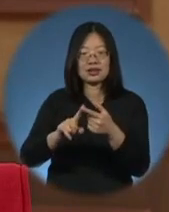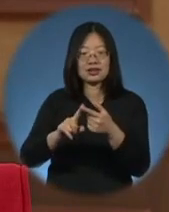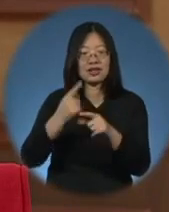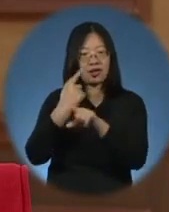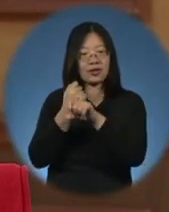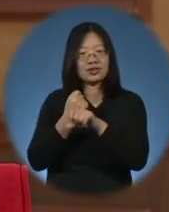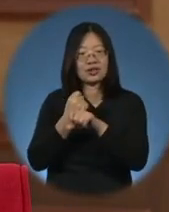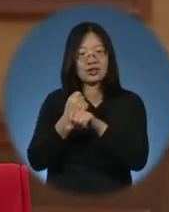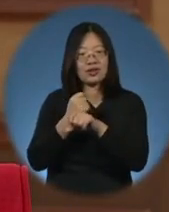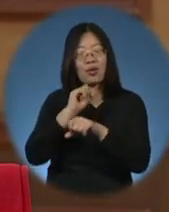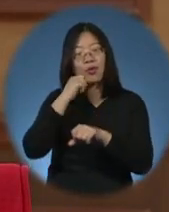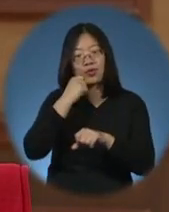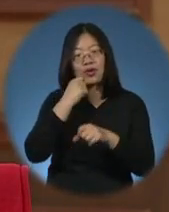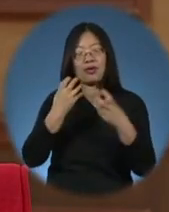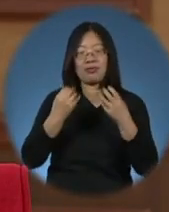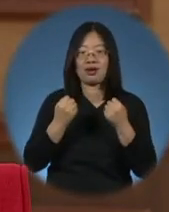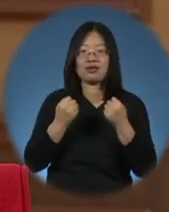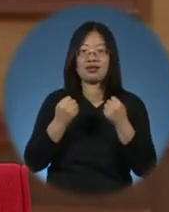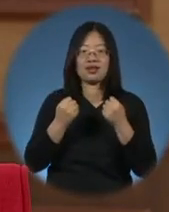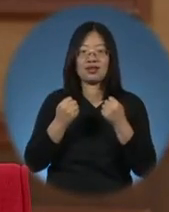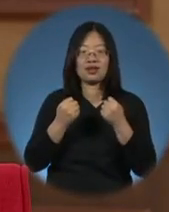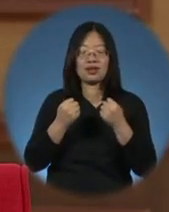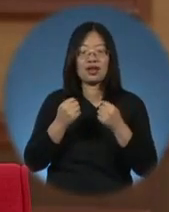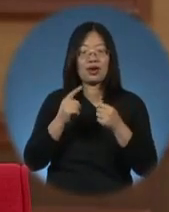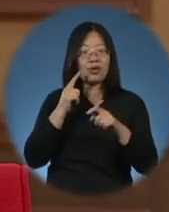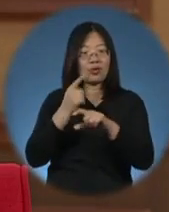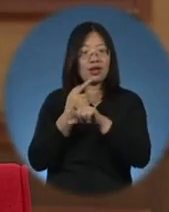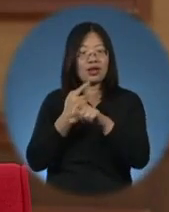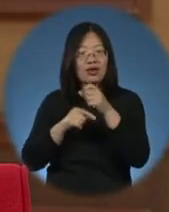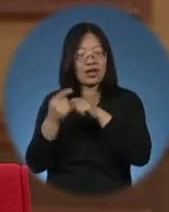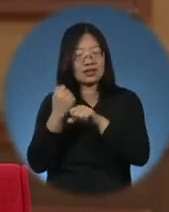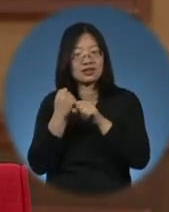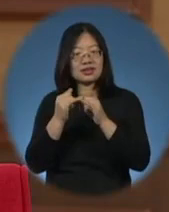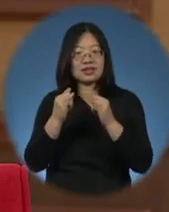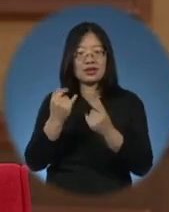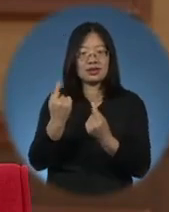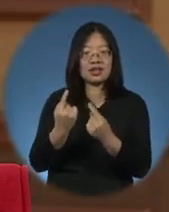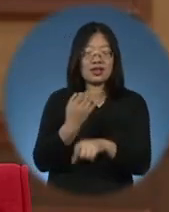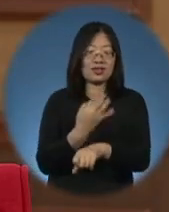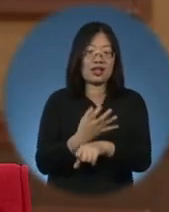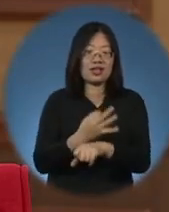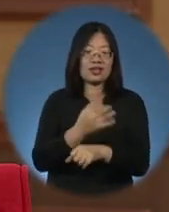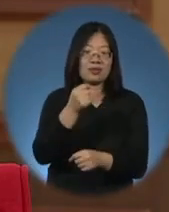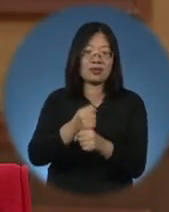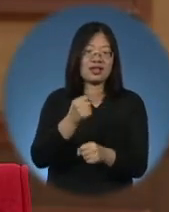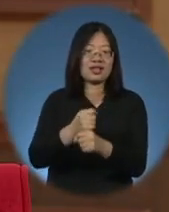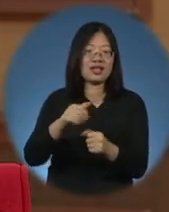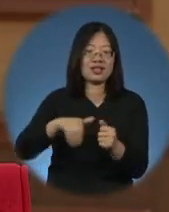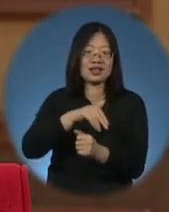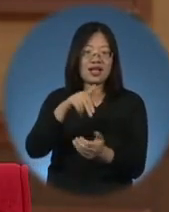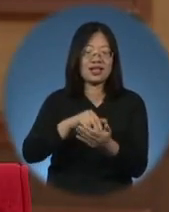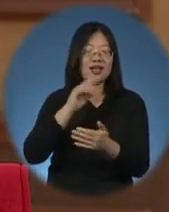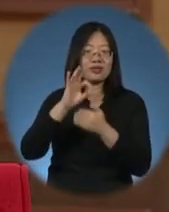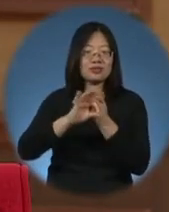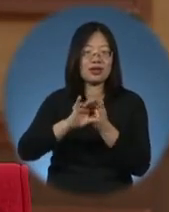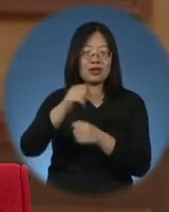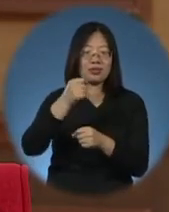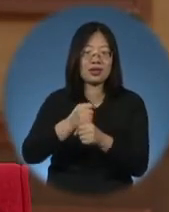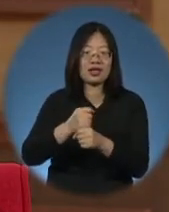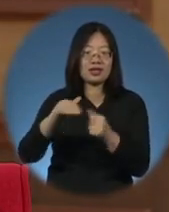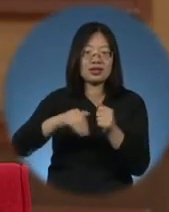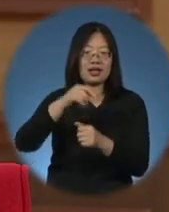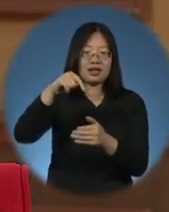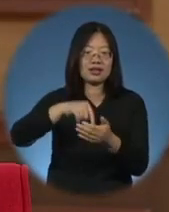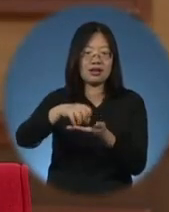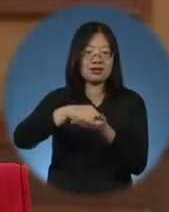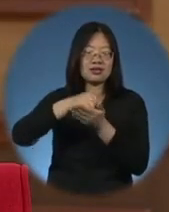그 연구하는 것이 굉장히 어려울 때가 많아요. 그래서 과학자들은 그거 현실보단 조금 단순화한 상황을 가정하고 그